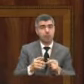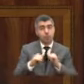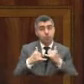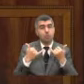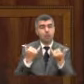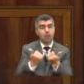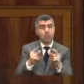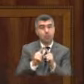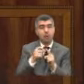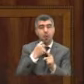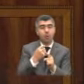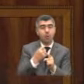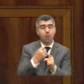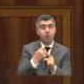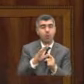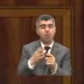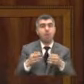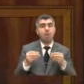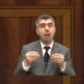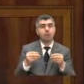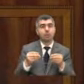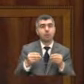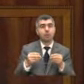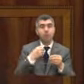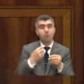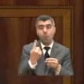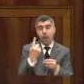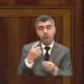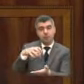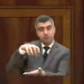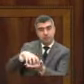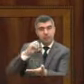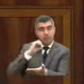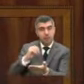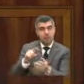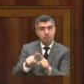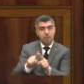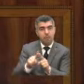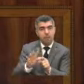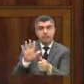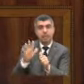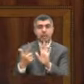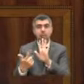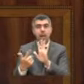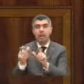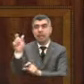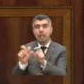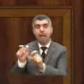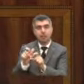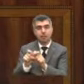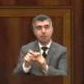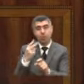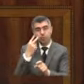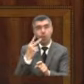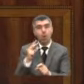هاد الماكله كتوكل 13 اسره. بلاصه في قاعه ديال الزيت فيها خمسه سته ديال الناس. سير للخبازه تشوف الناس باش